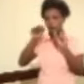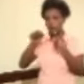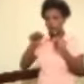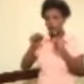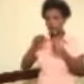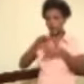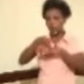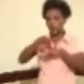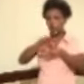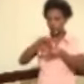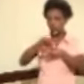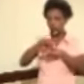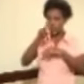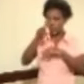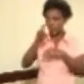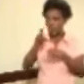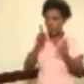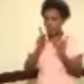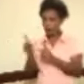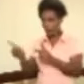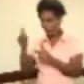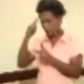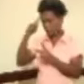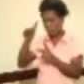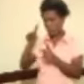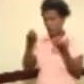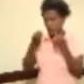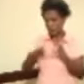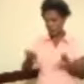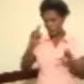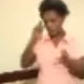espace pour aménager, c'est occasion.